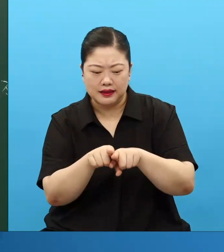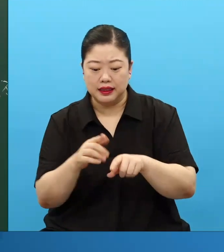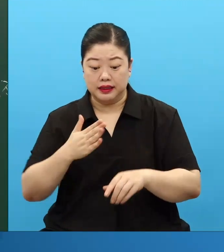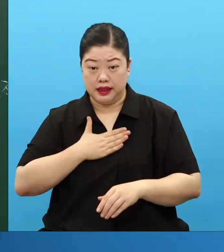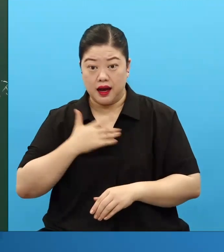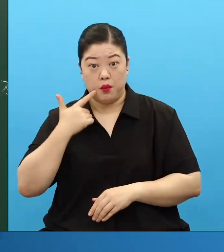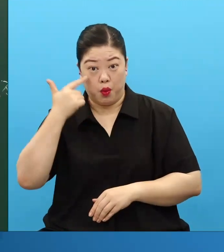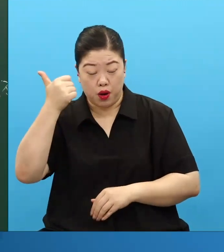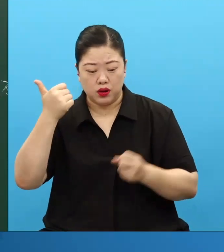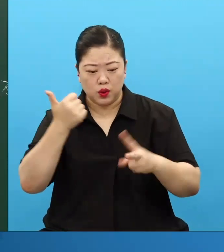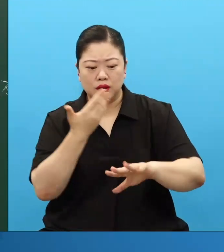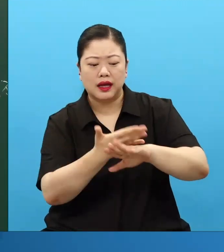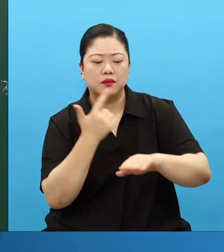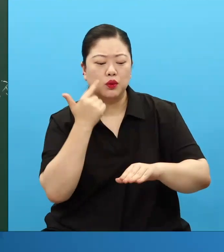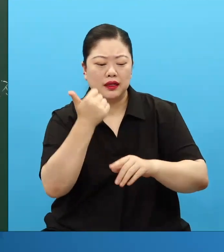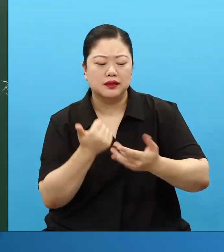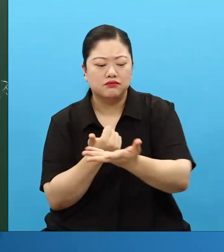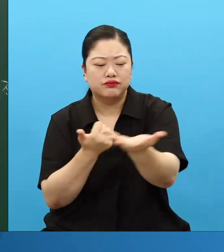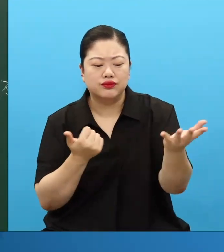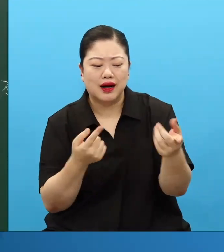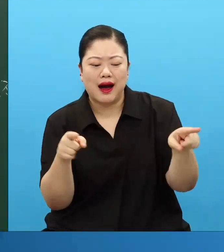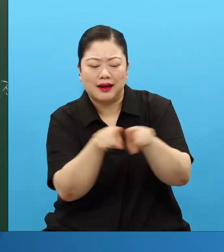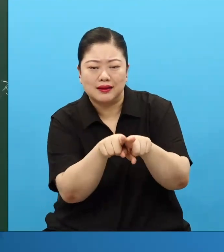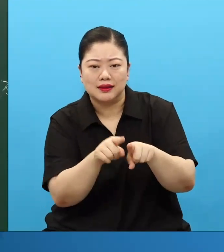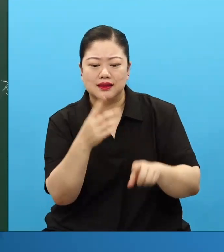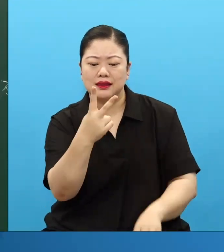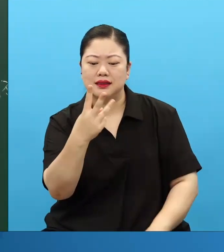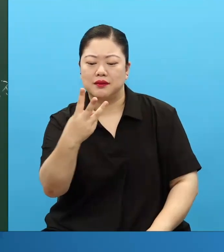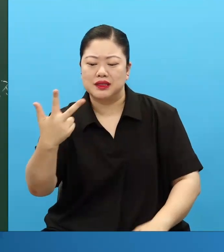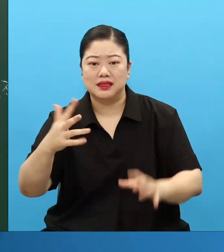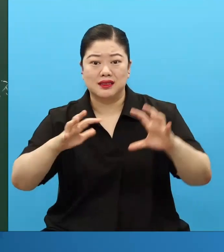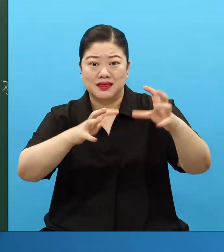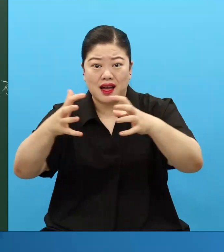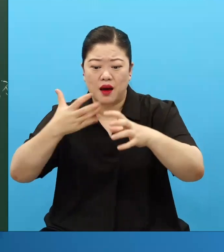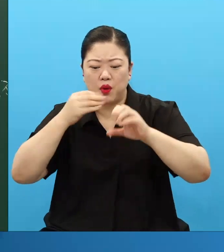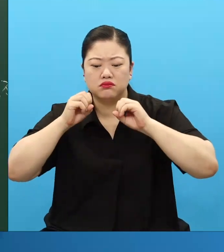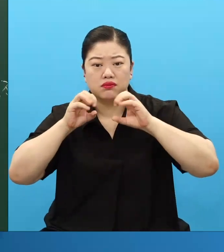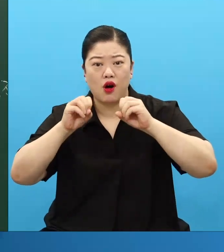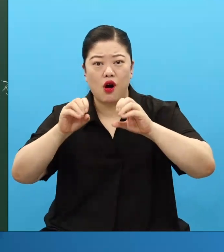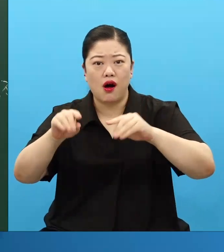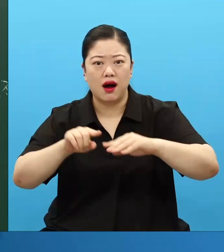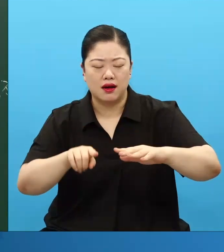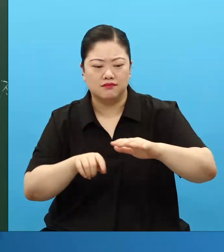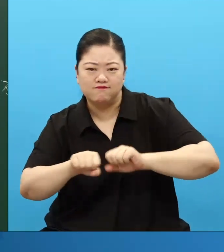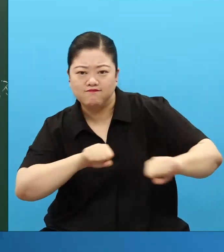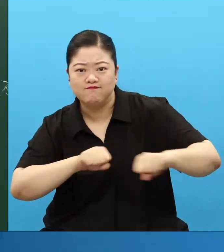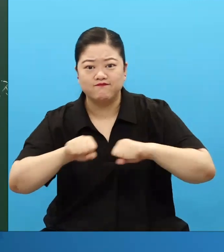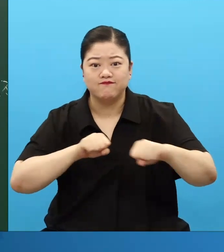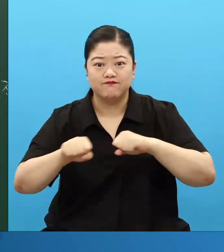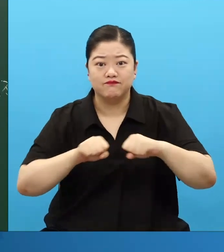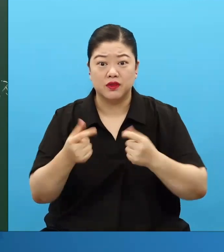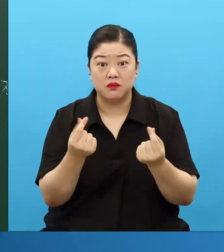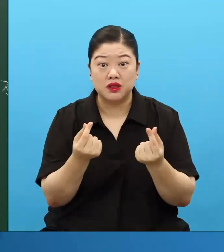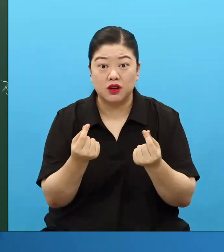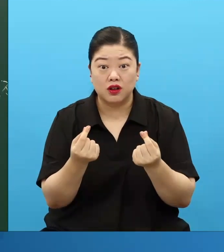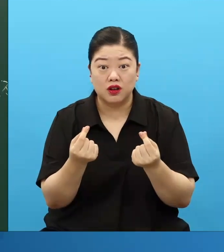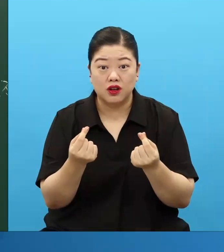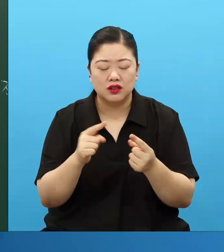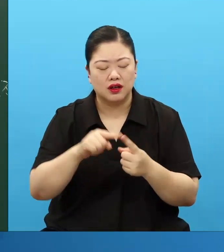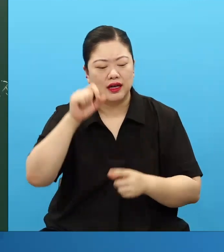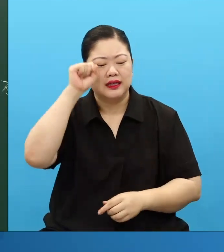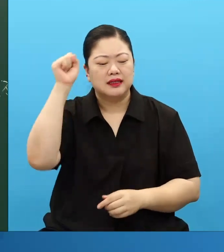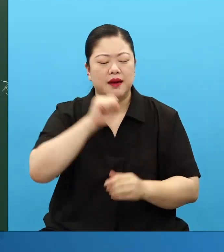only the 진짜 gospel. 오직 복음은 어렵지 않습니다. 말도 해야 되지만은 그 어떤 문제가 내게 와도 오케이. And so no matter what kind of problem came to me, I